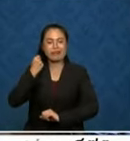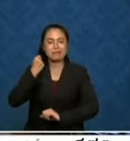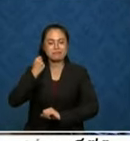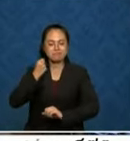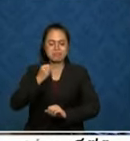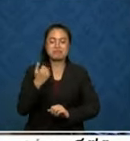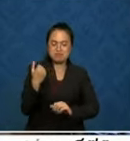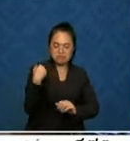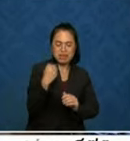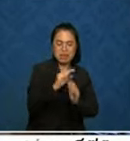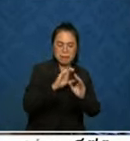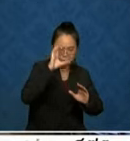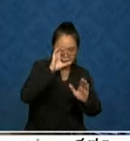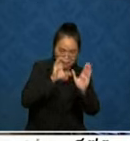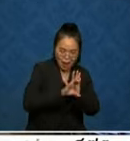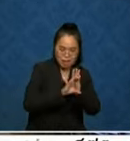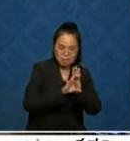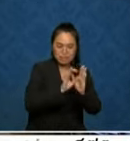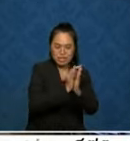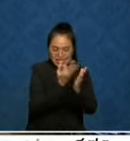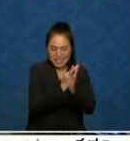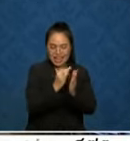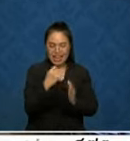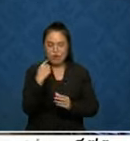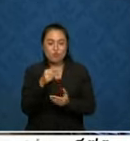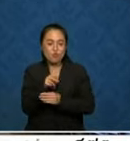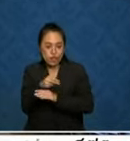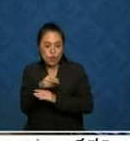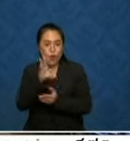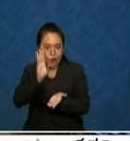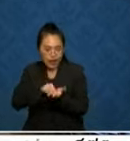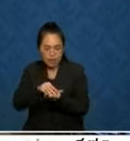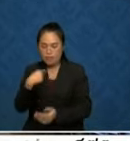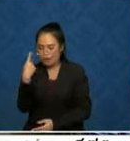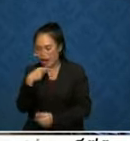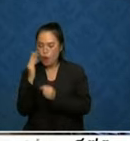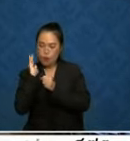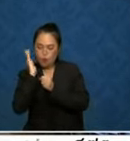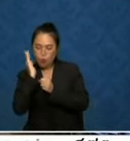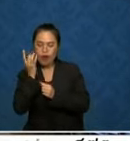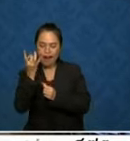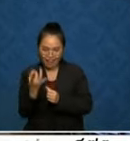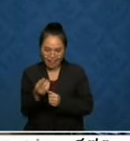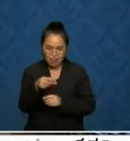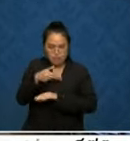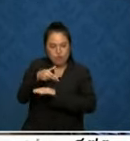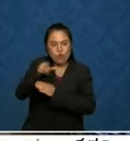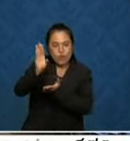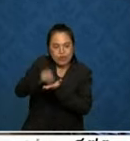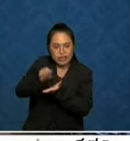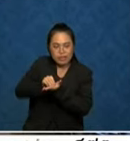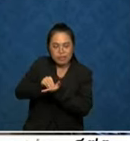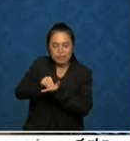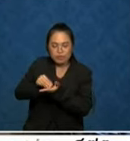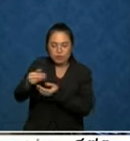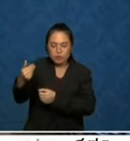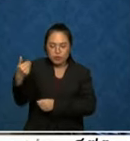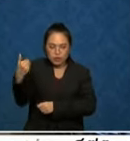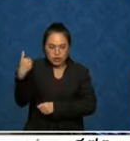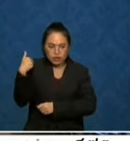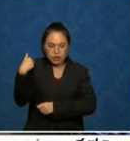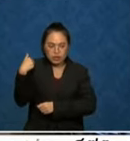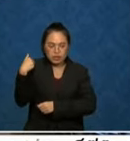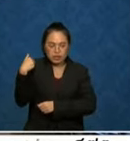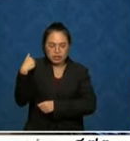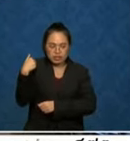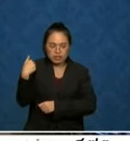รินท์ใครเคยพูดอะไรไว้ใครเคยไปโฆษณาชวนเชื่อใครเป็นบอสเป็นโค้ชเ